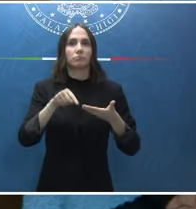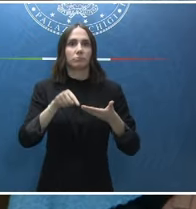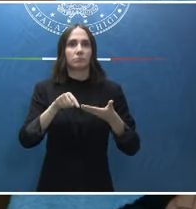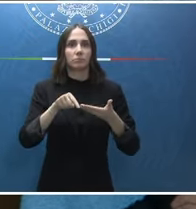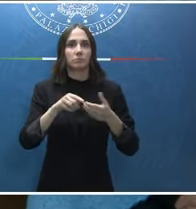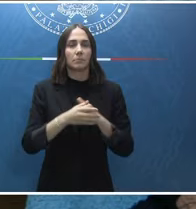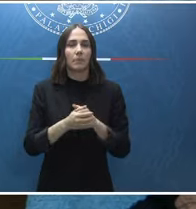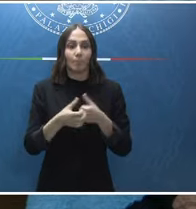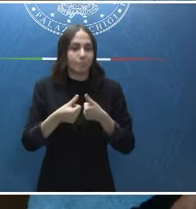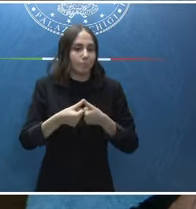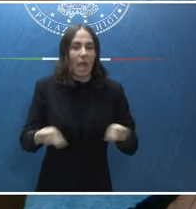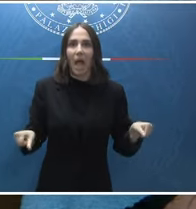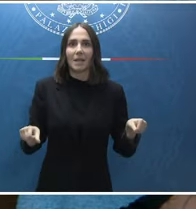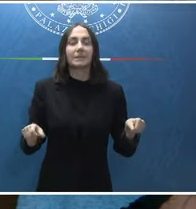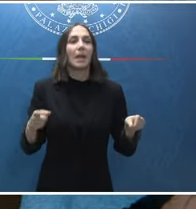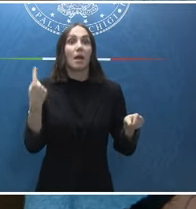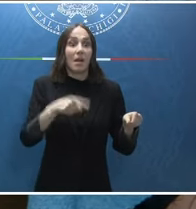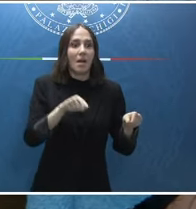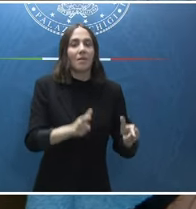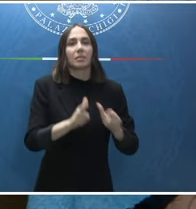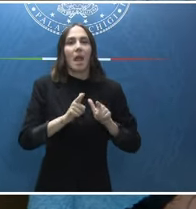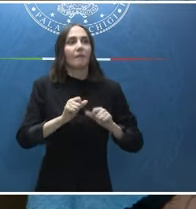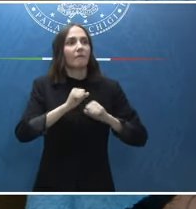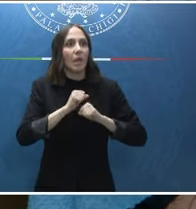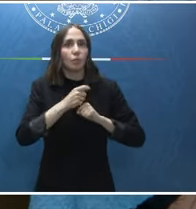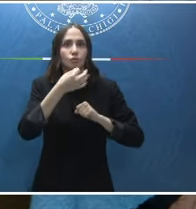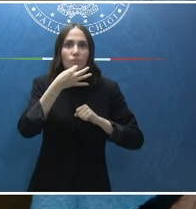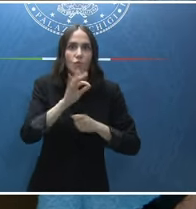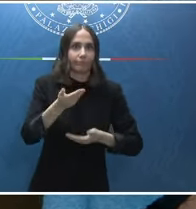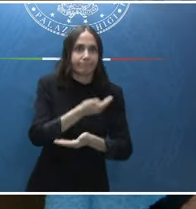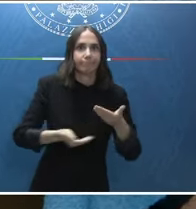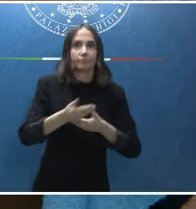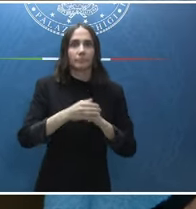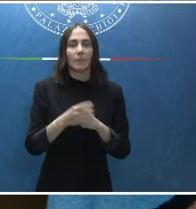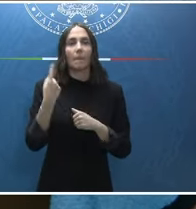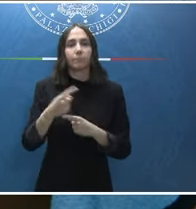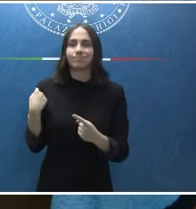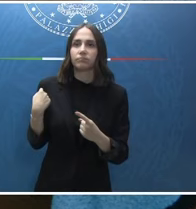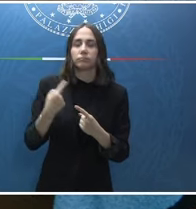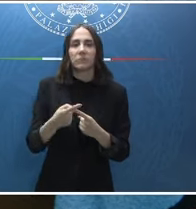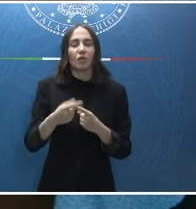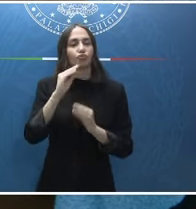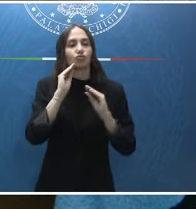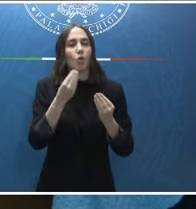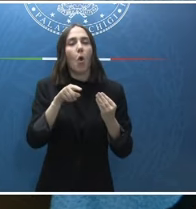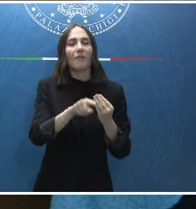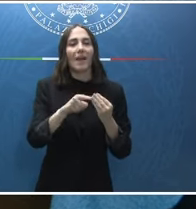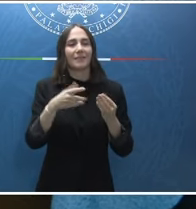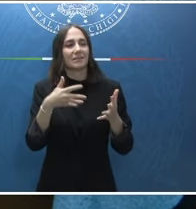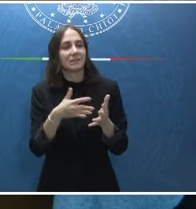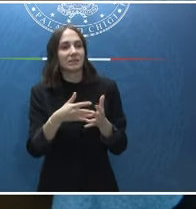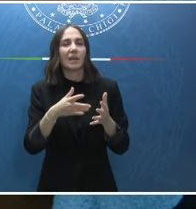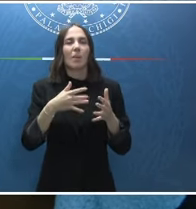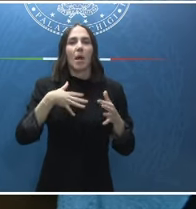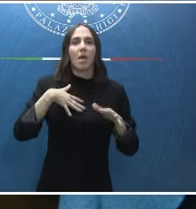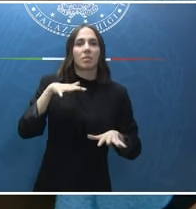di relazione, maggiore è la fiducia. Negli anni il disagio e la vulnerabilità dei giovani sono cambiati. L'età di